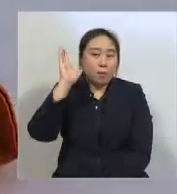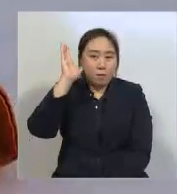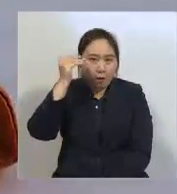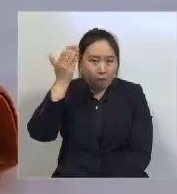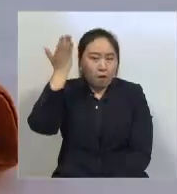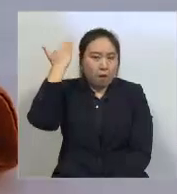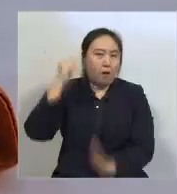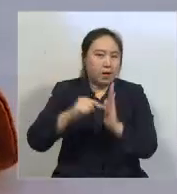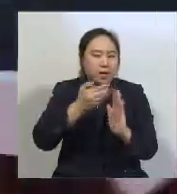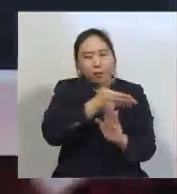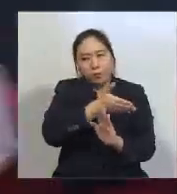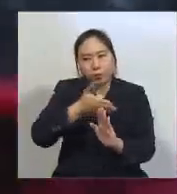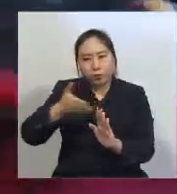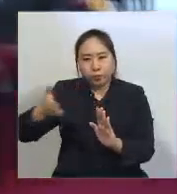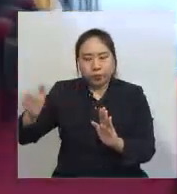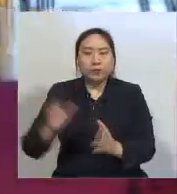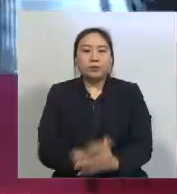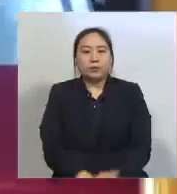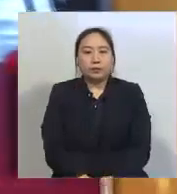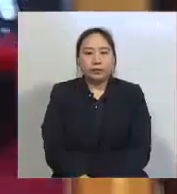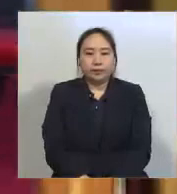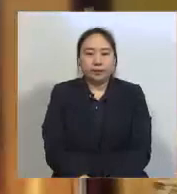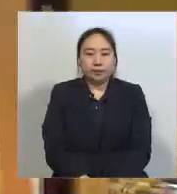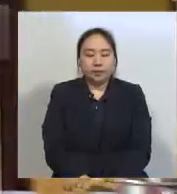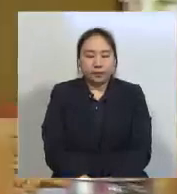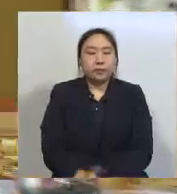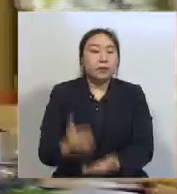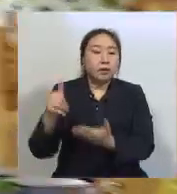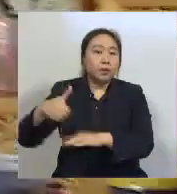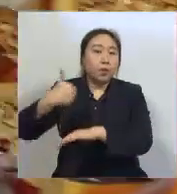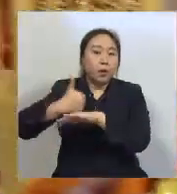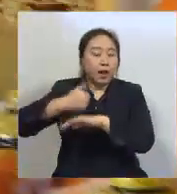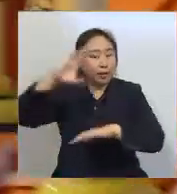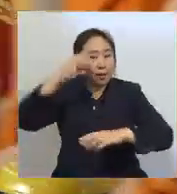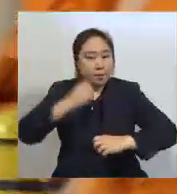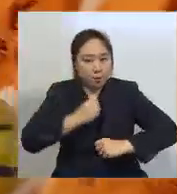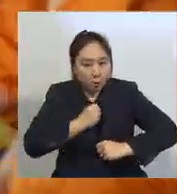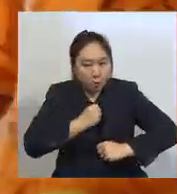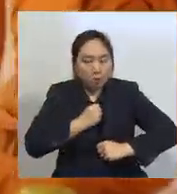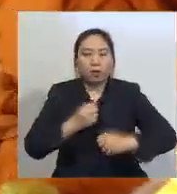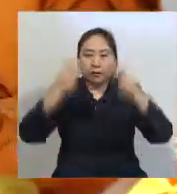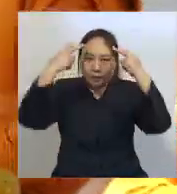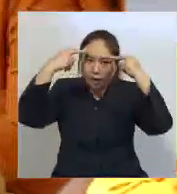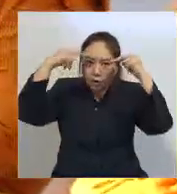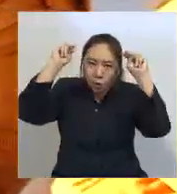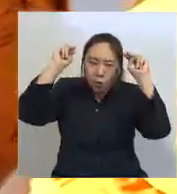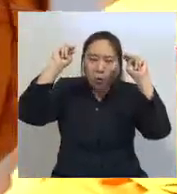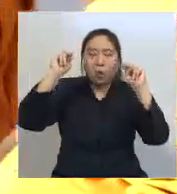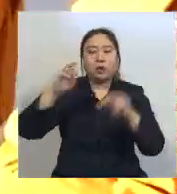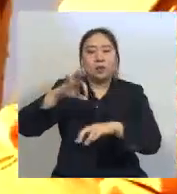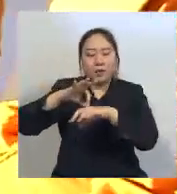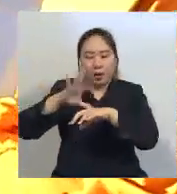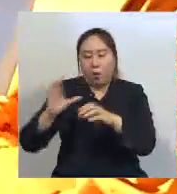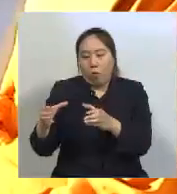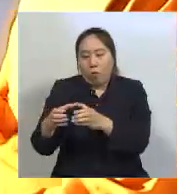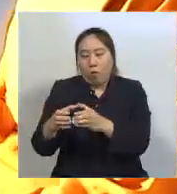มหาภูมิพลอดุลยเดชมหาราชบรมนาถบพิตรในฐานะผู้บัญชาการทหารบกนายกรัฐมนตรีองคมนต